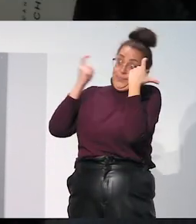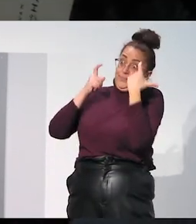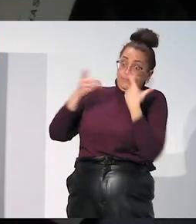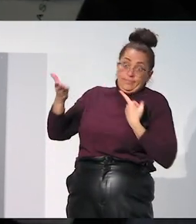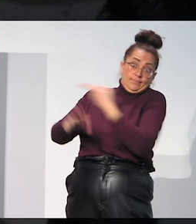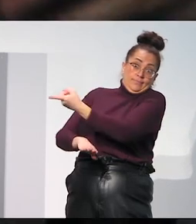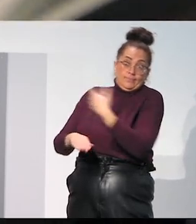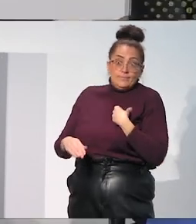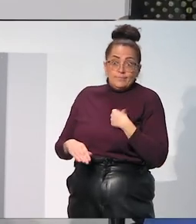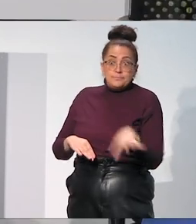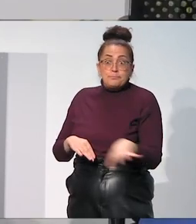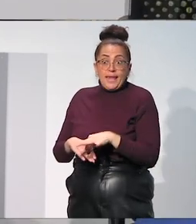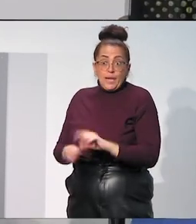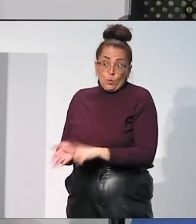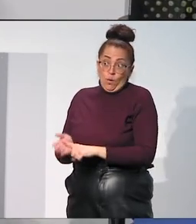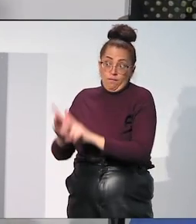droits.